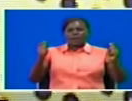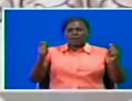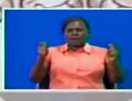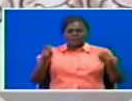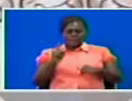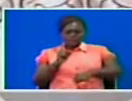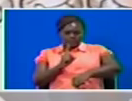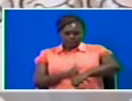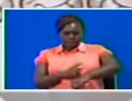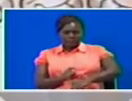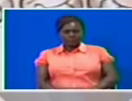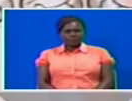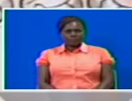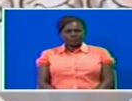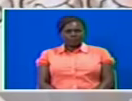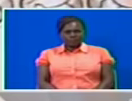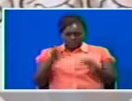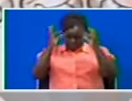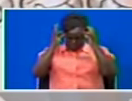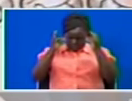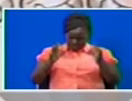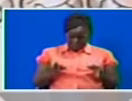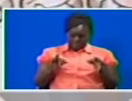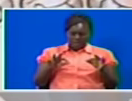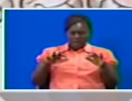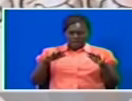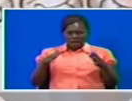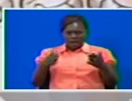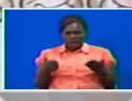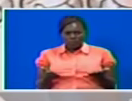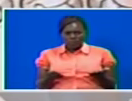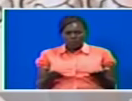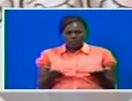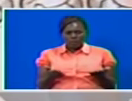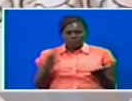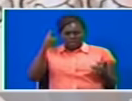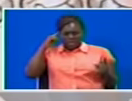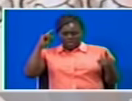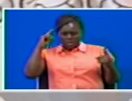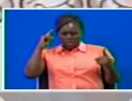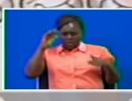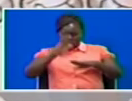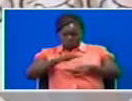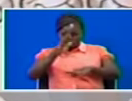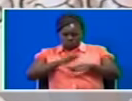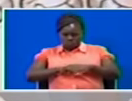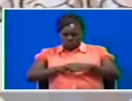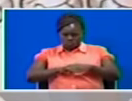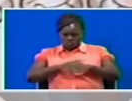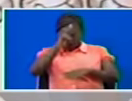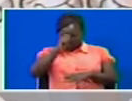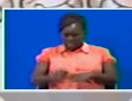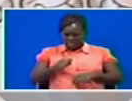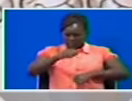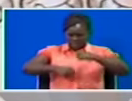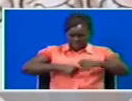Well, to determine and to make an objective judgment on actions during